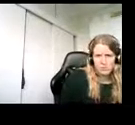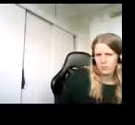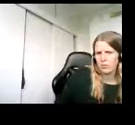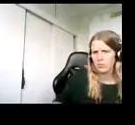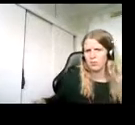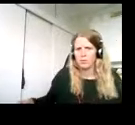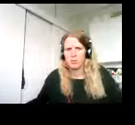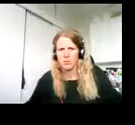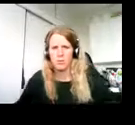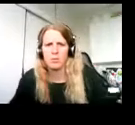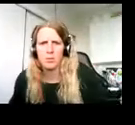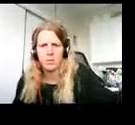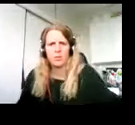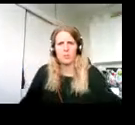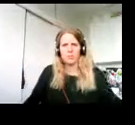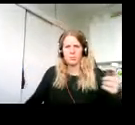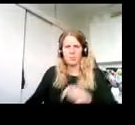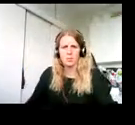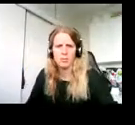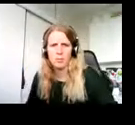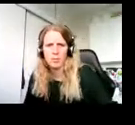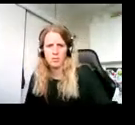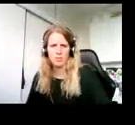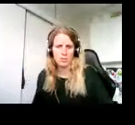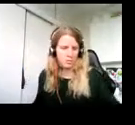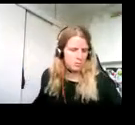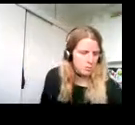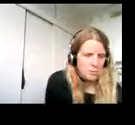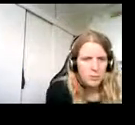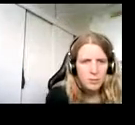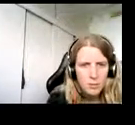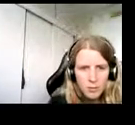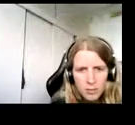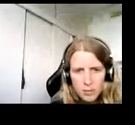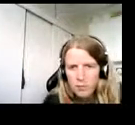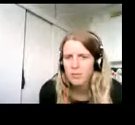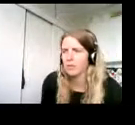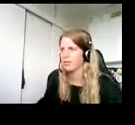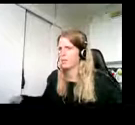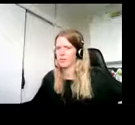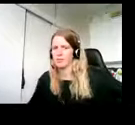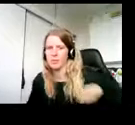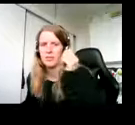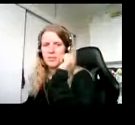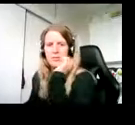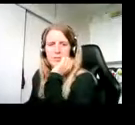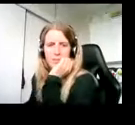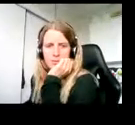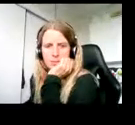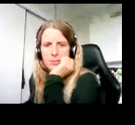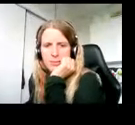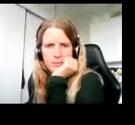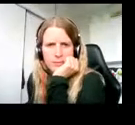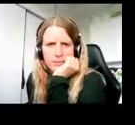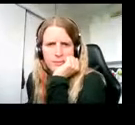bewaren. En probeer ook de grenzen van de gemeente open te houden. Vertrek daarbij echt vanuit het perspectief van het kind en niet per